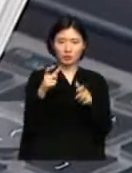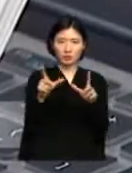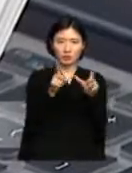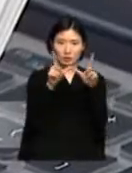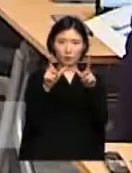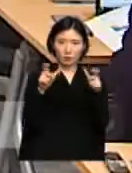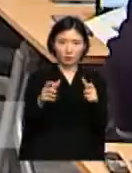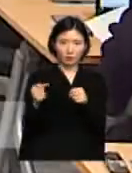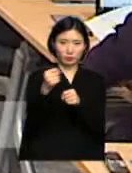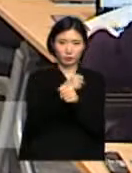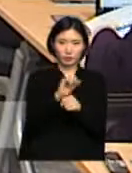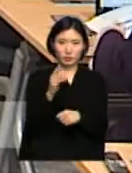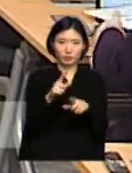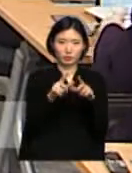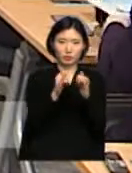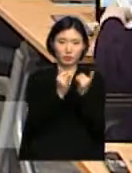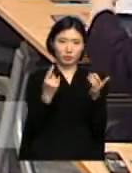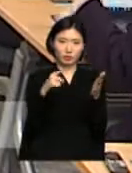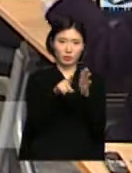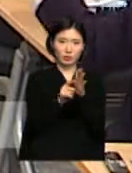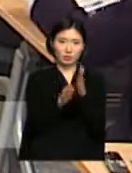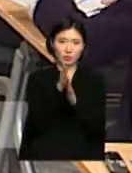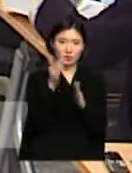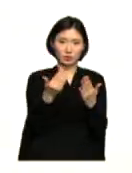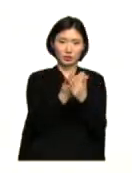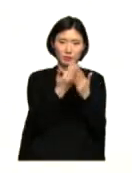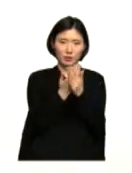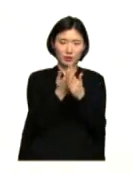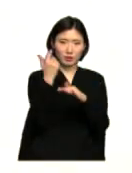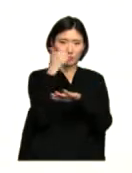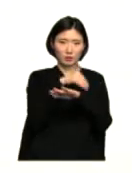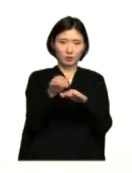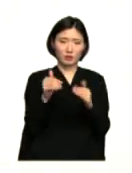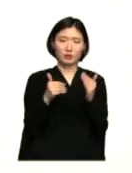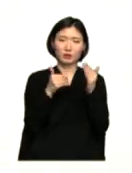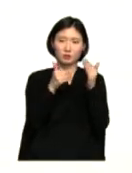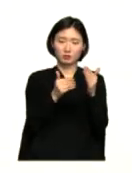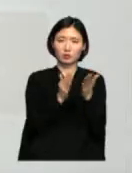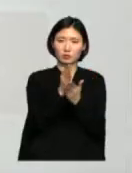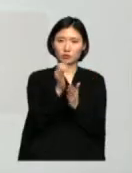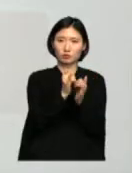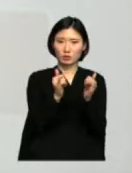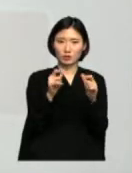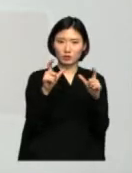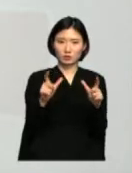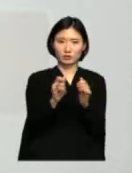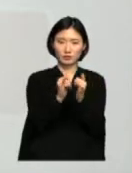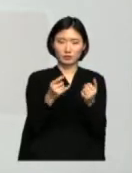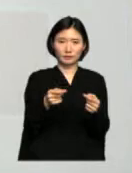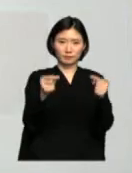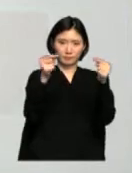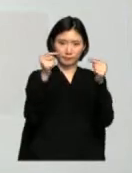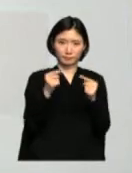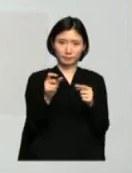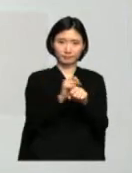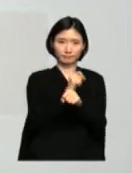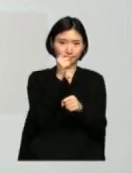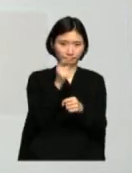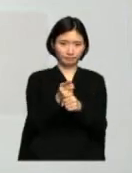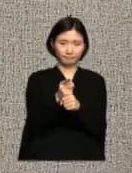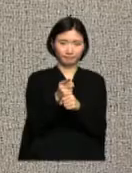묶었습니다. 주민을 위한 도시개발로 도시계획 과정에서 전문가와 지역 주민이 참여했다는 것이